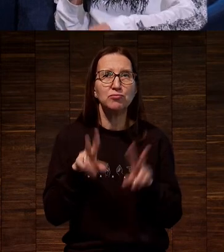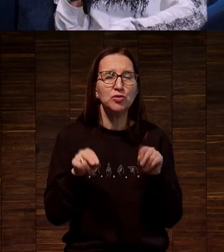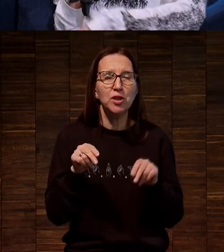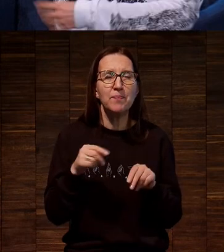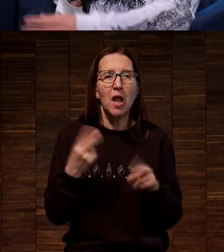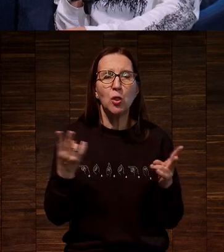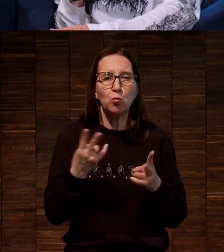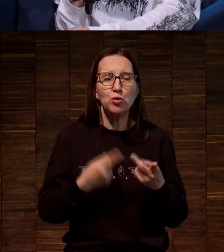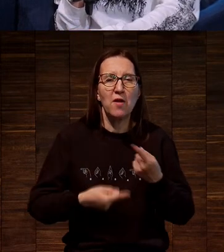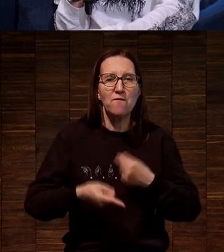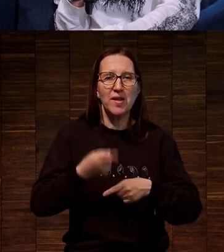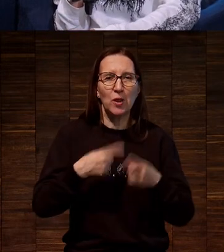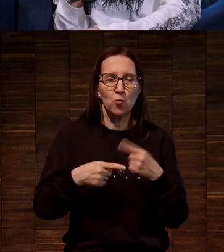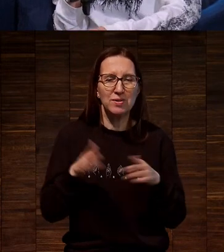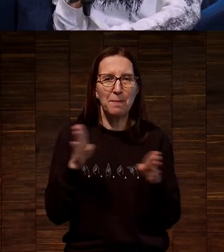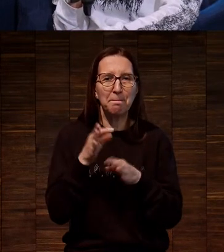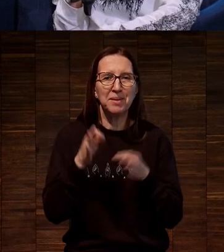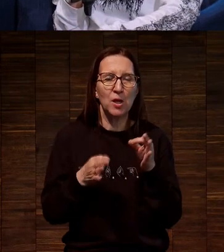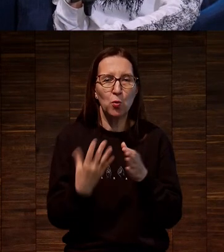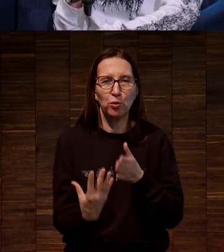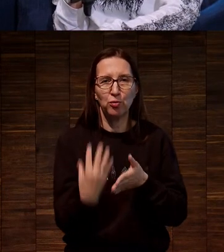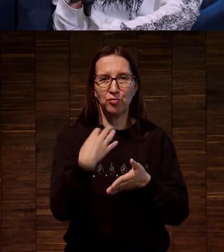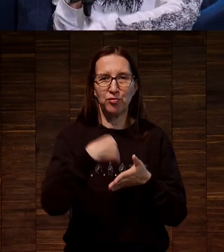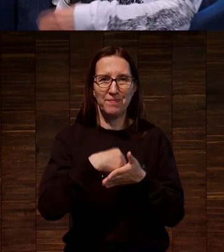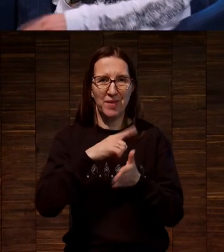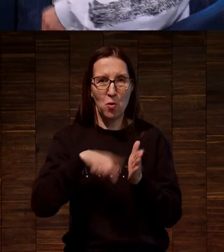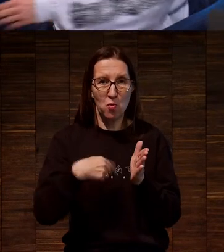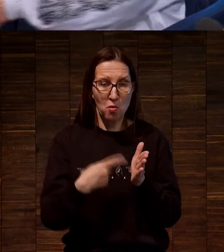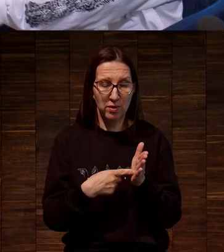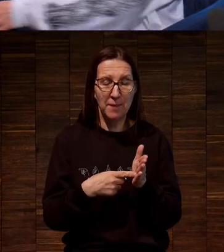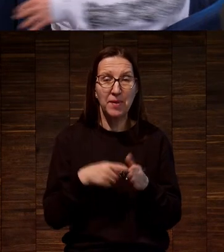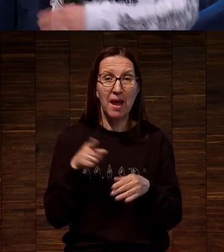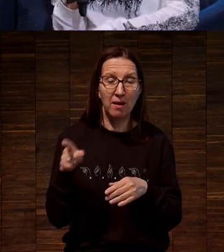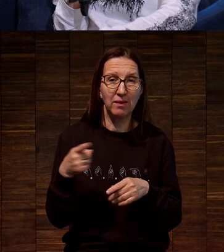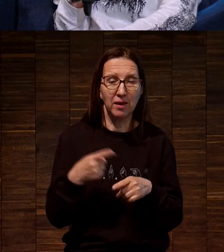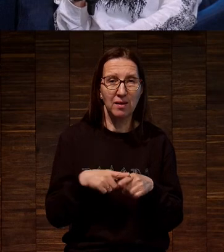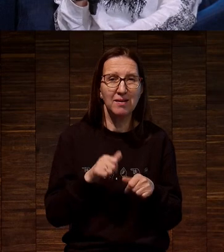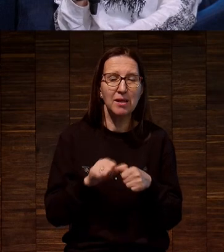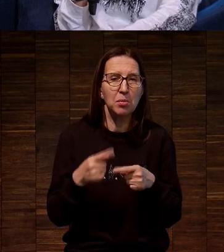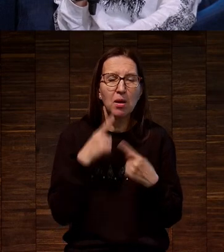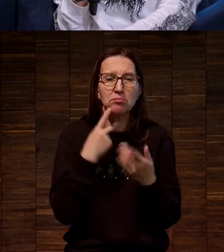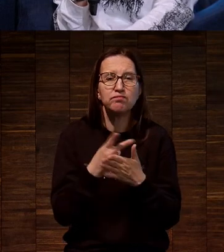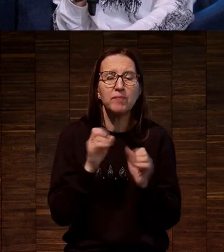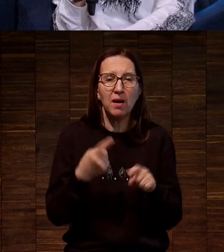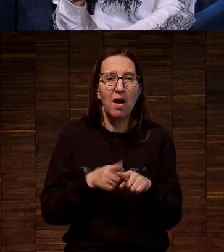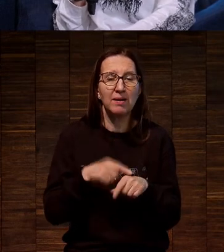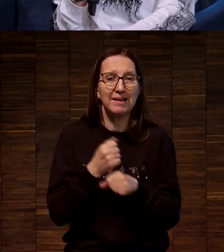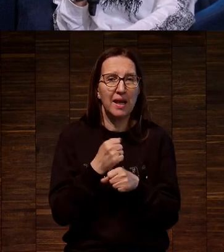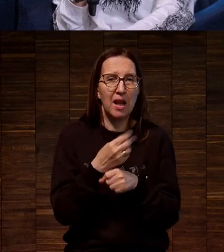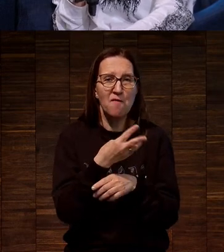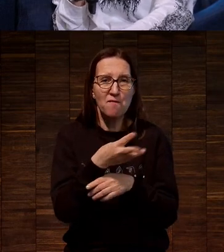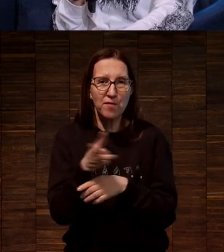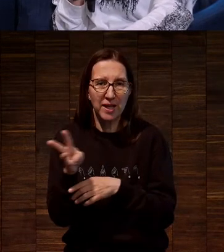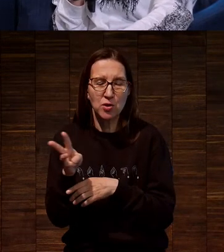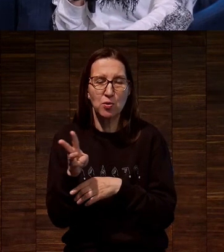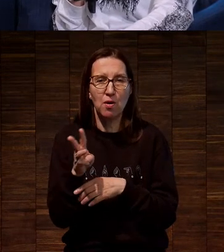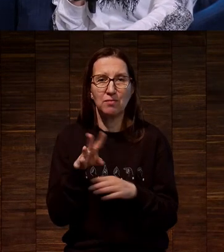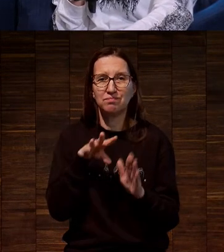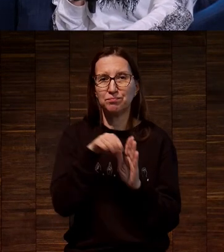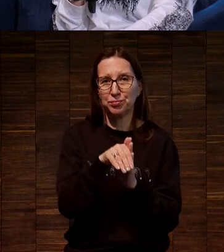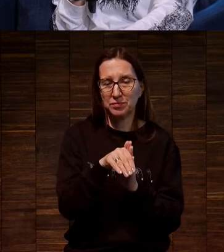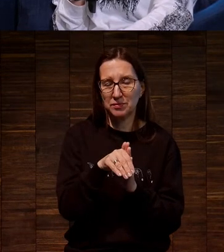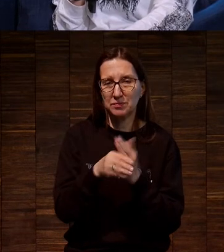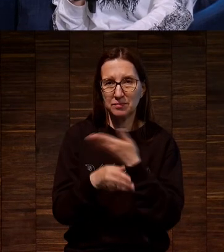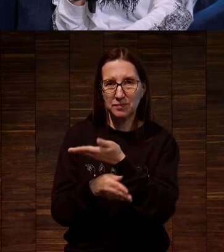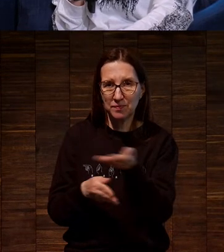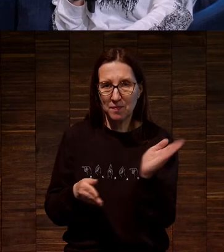рассказывали свои проекты посредством видео, их выходов за городскую среду. А можно включить